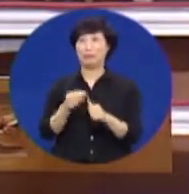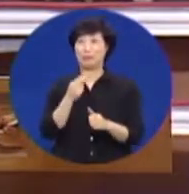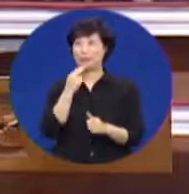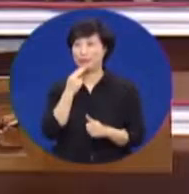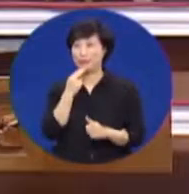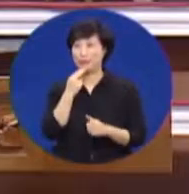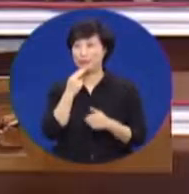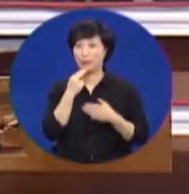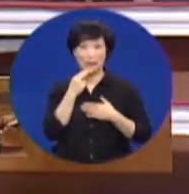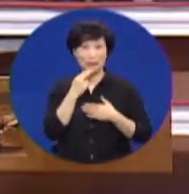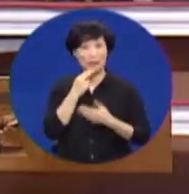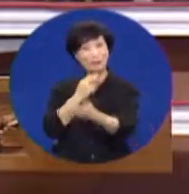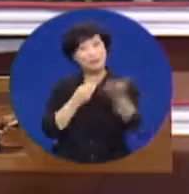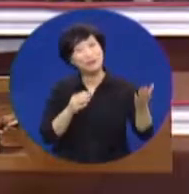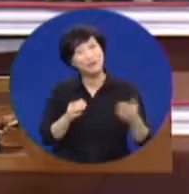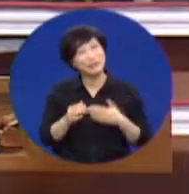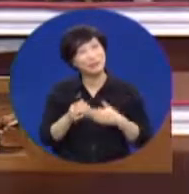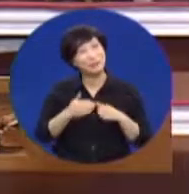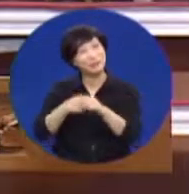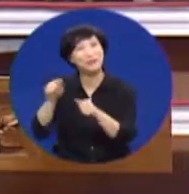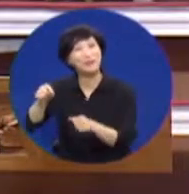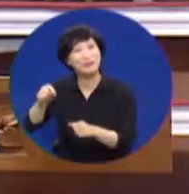나 보내줘야 갈 거 아니오.